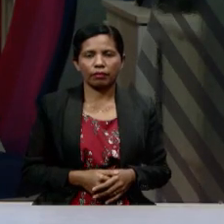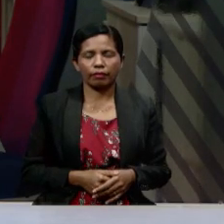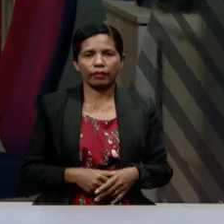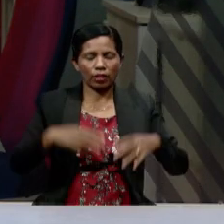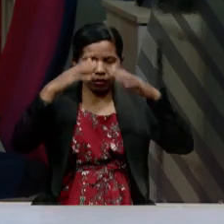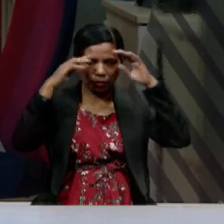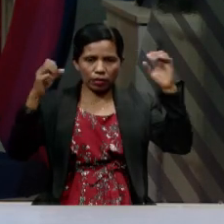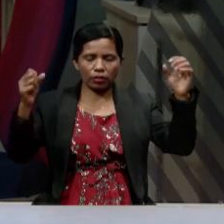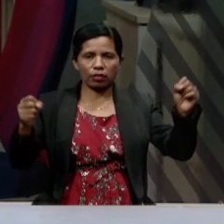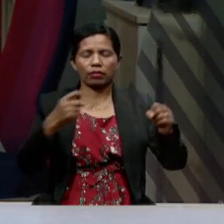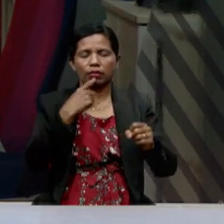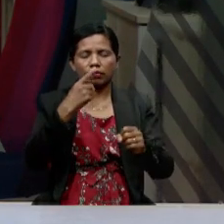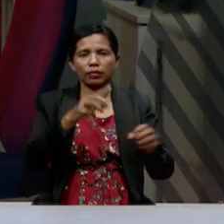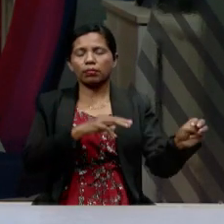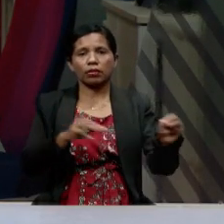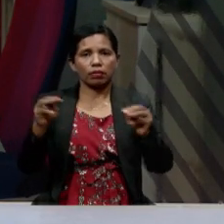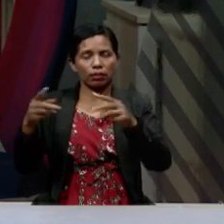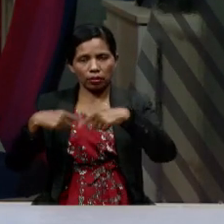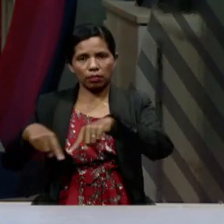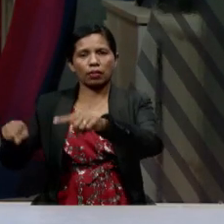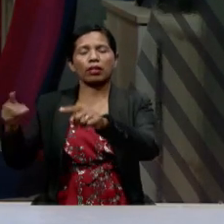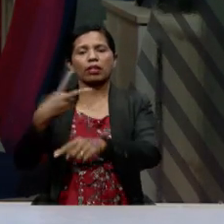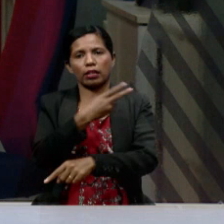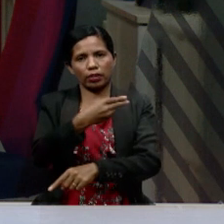Presidente Repubblica desloco ona ba Indonesia.